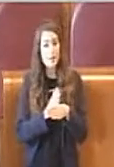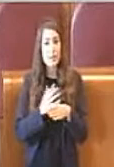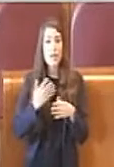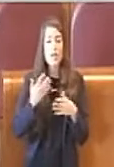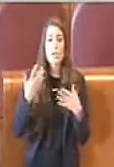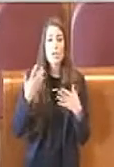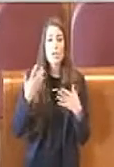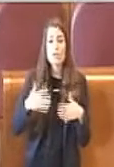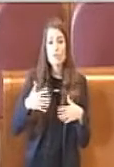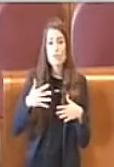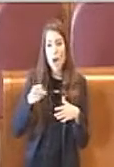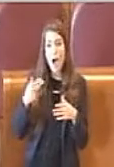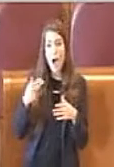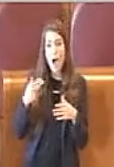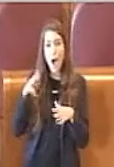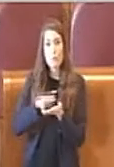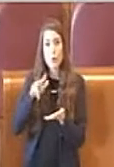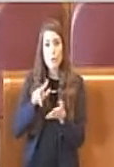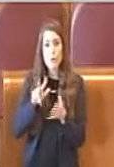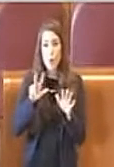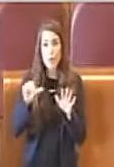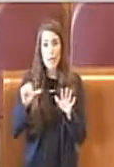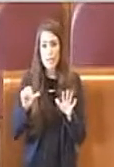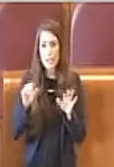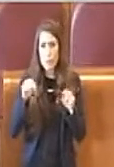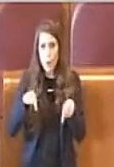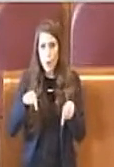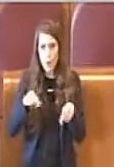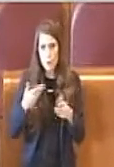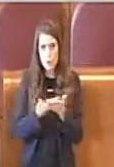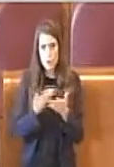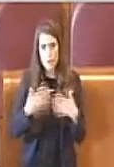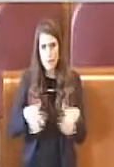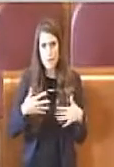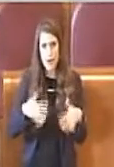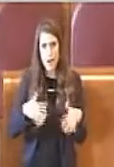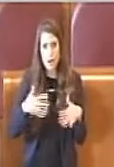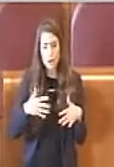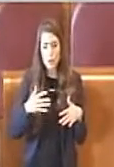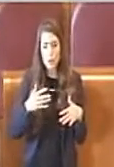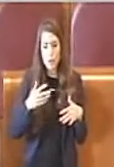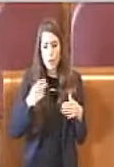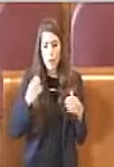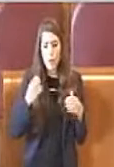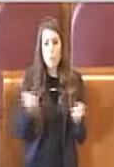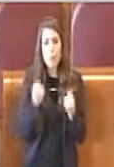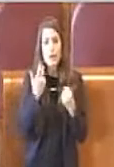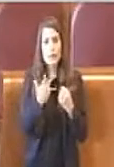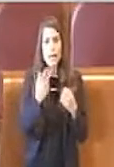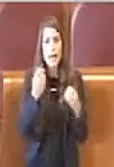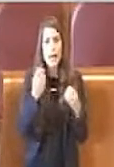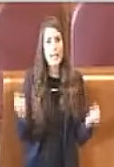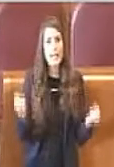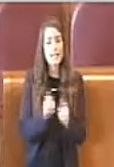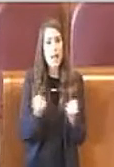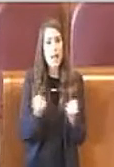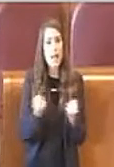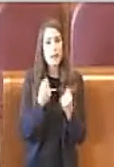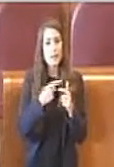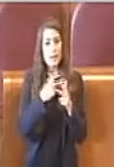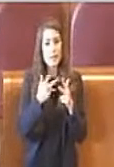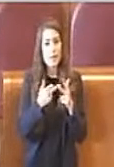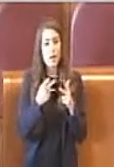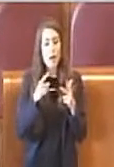la numero 86, che abbiamo approvato oggi stesso, insomma, che prevedeva tre iniziative, di appunto una di queste era la